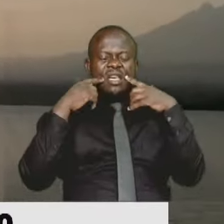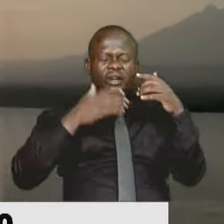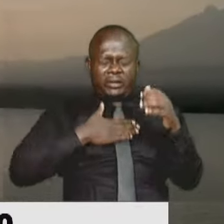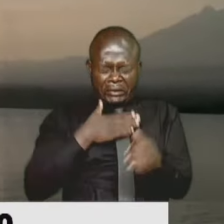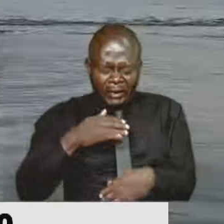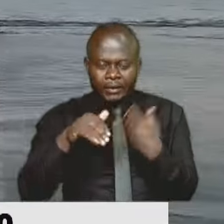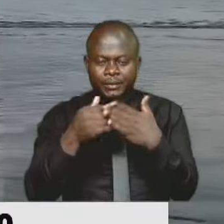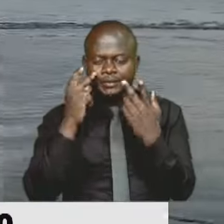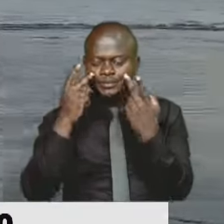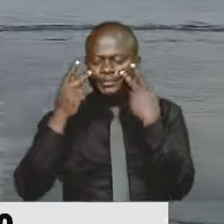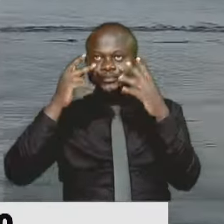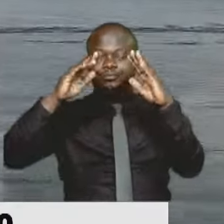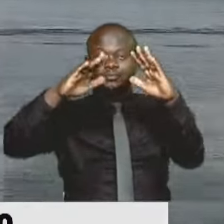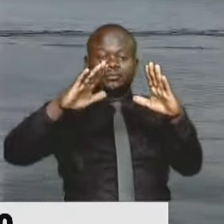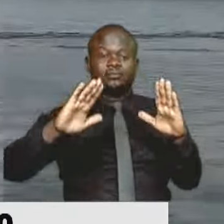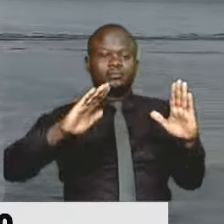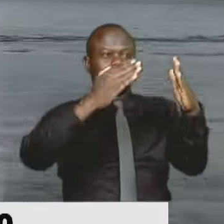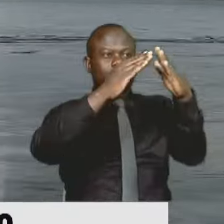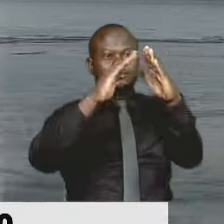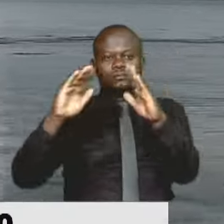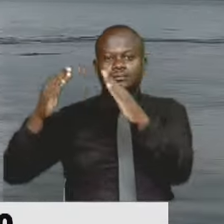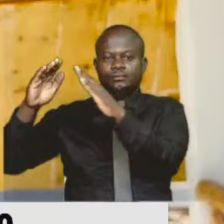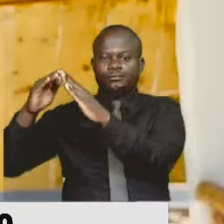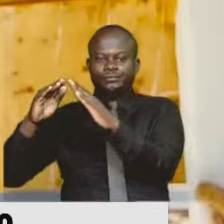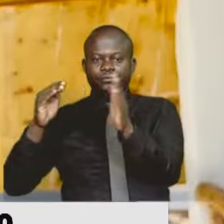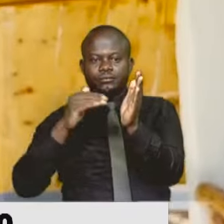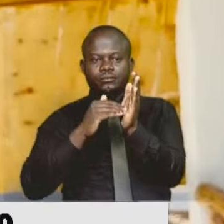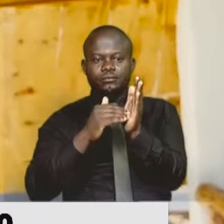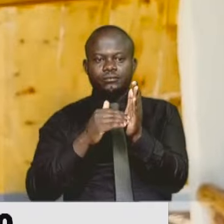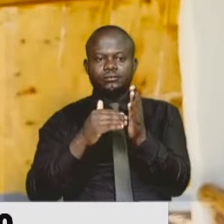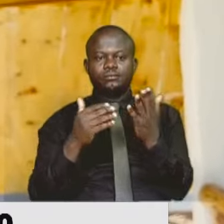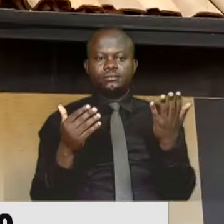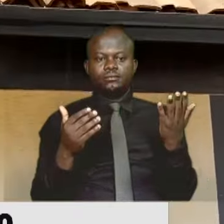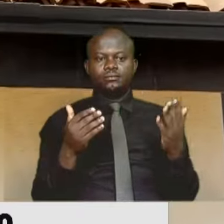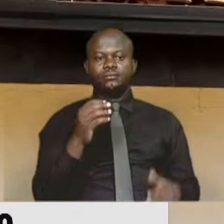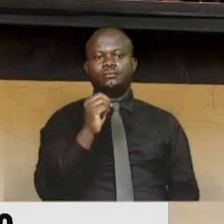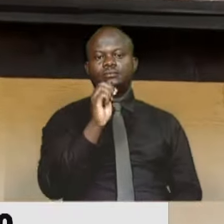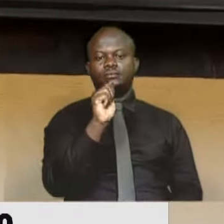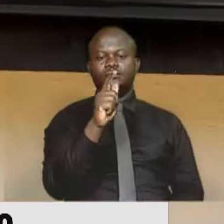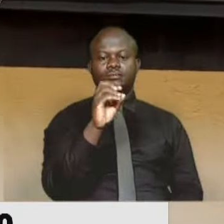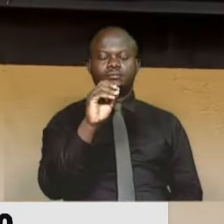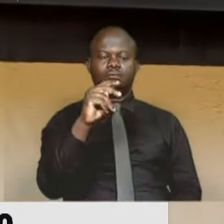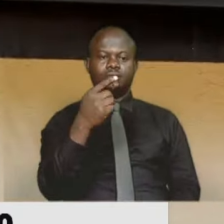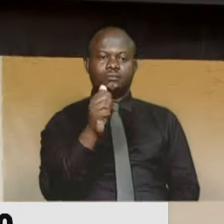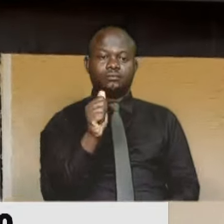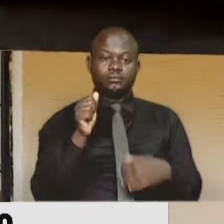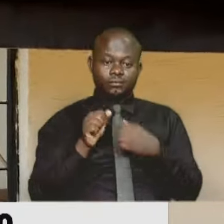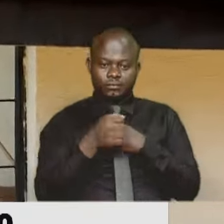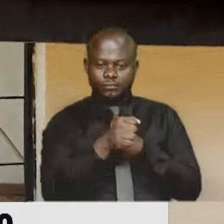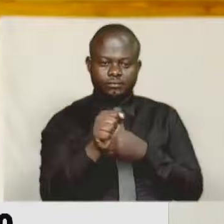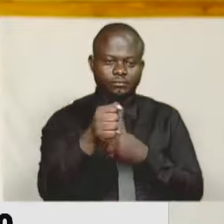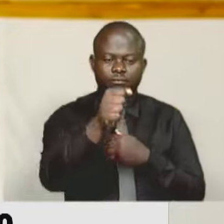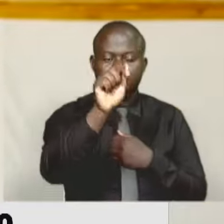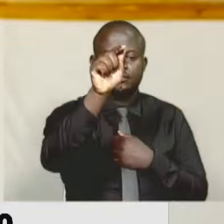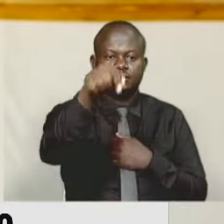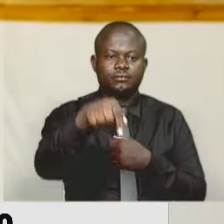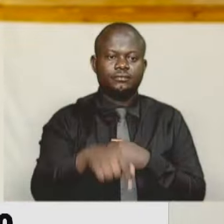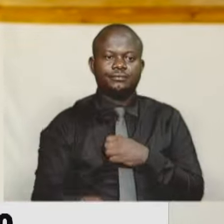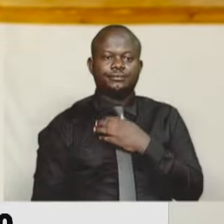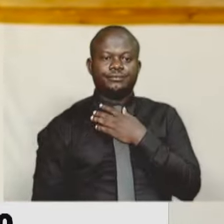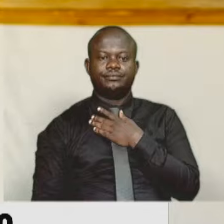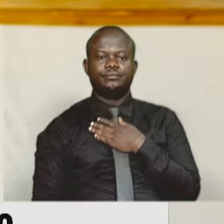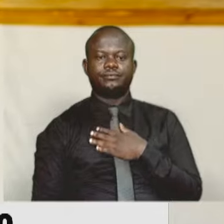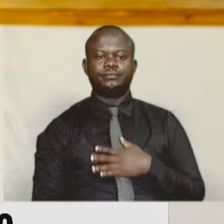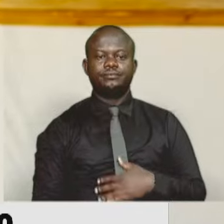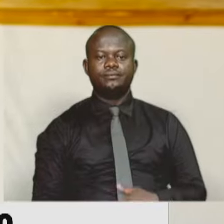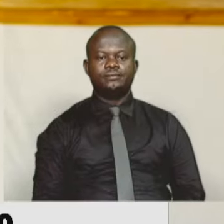imisozi myinshi yo muri Musanze na Burera, harimo n'ibirunga. Maronga Dievel ni umwe mu bakerarugendo bakunda kuhasura. 8 years I know this